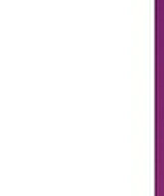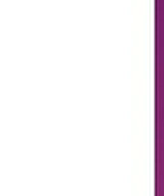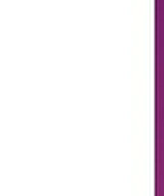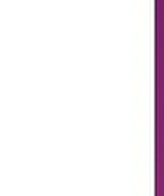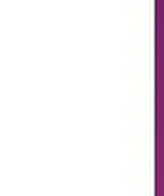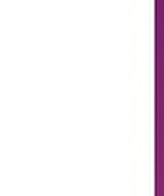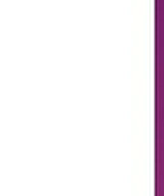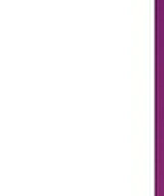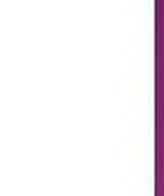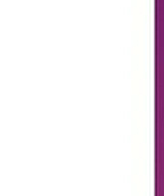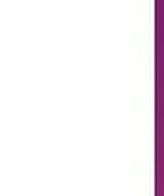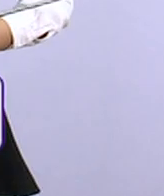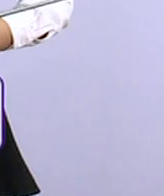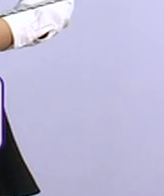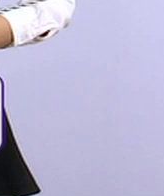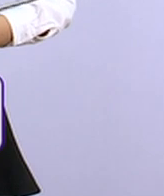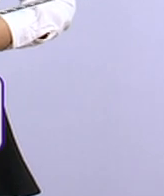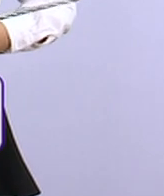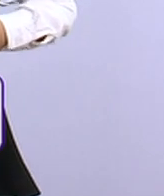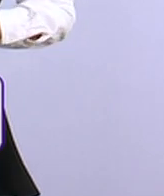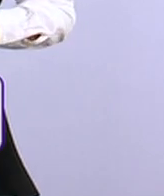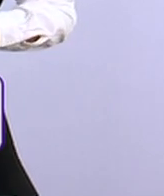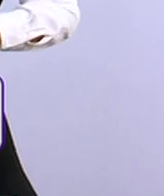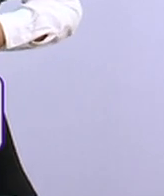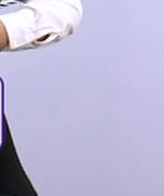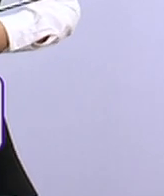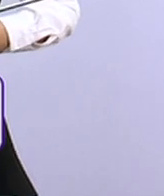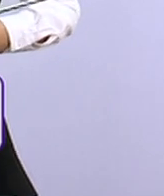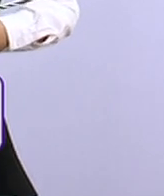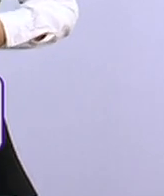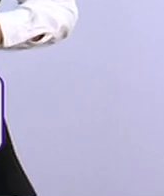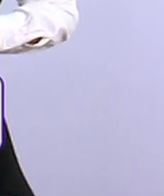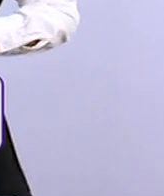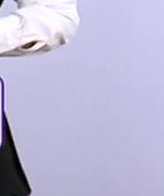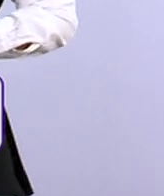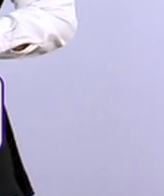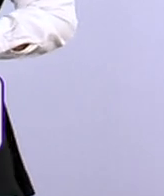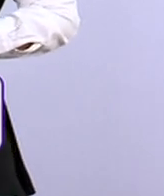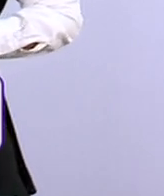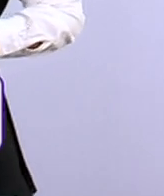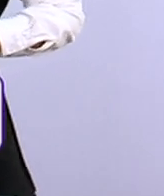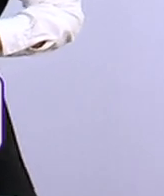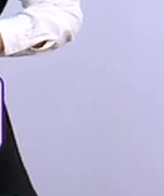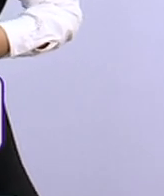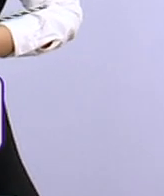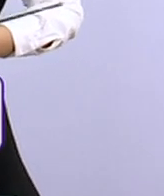got етістігін қолданамыз. Ендеше келесі мысалдарға назар